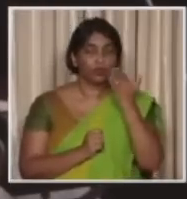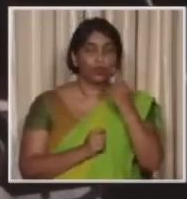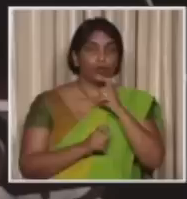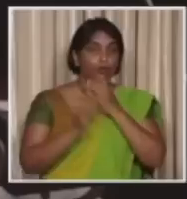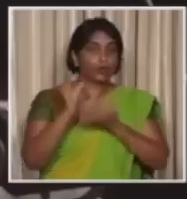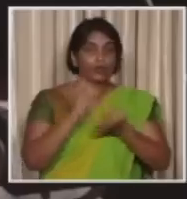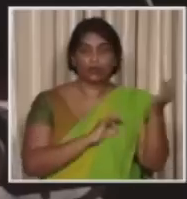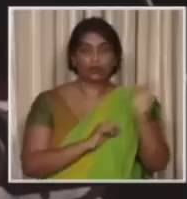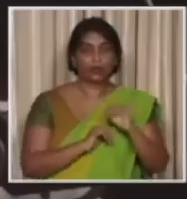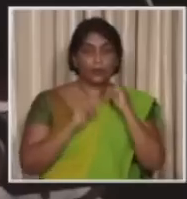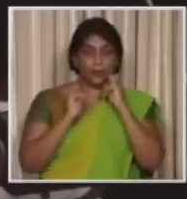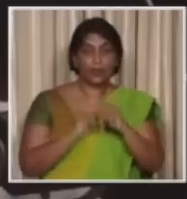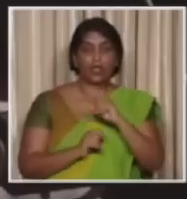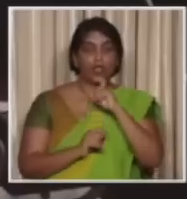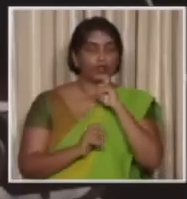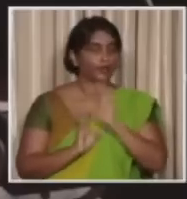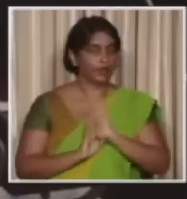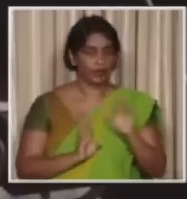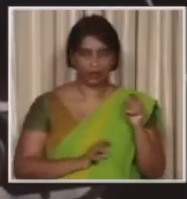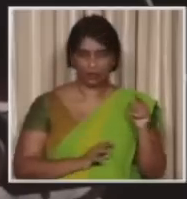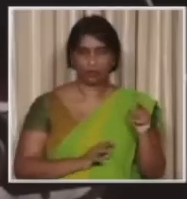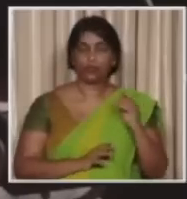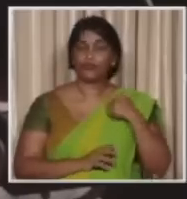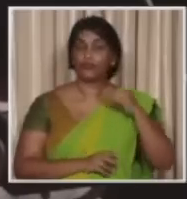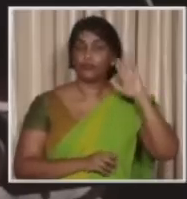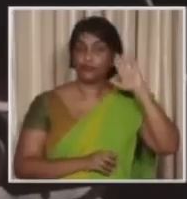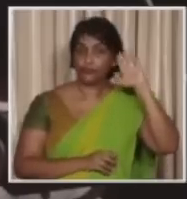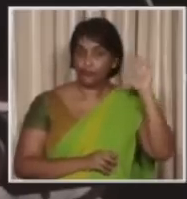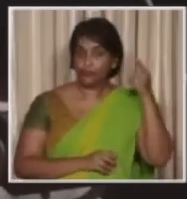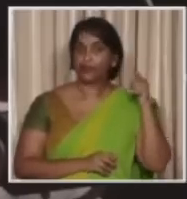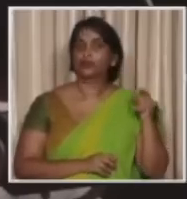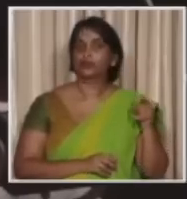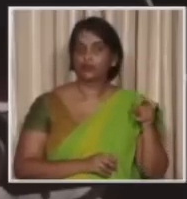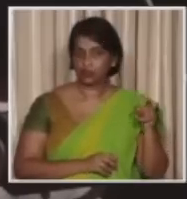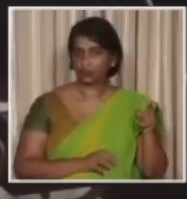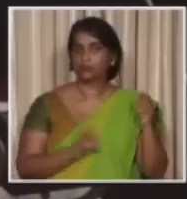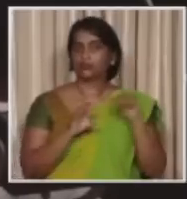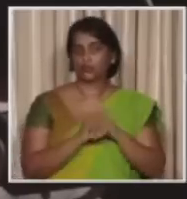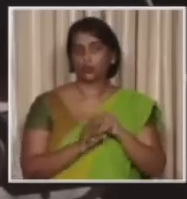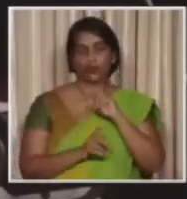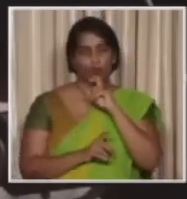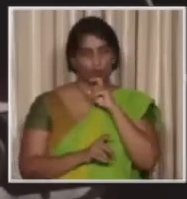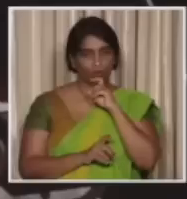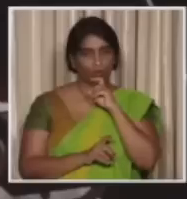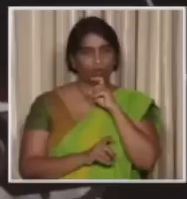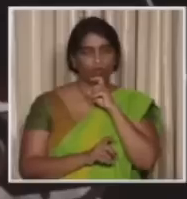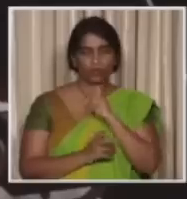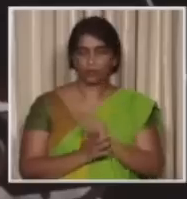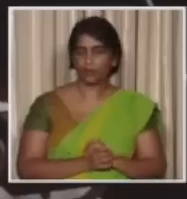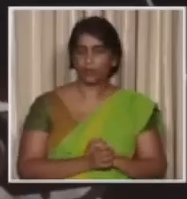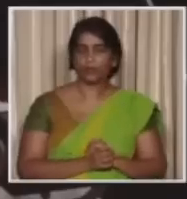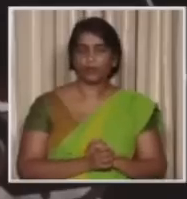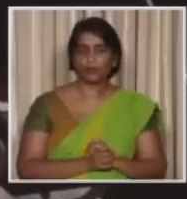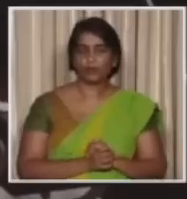නෙවෙයි අපරාධ නඩුවකුත් නෙවෙයි සුවිශේෂ ගණයකට අයත් වන නඩුවක්. ඉට් ඉස් සුවයි ජෙනරිස්